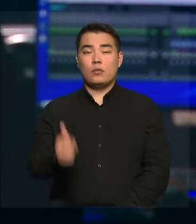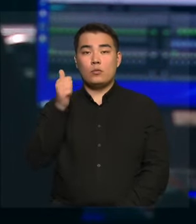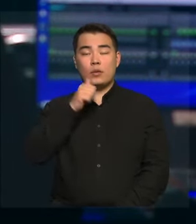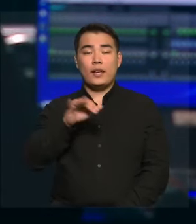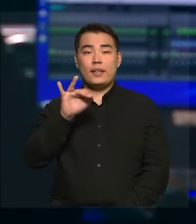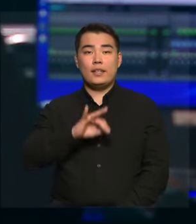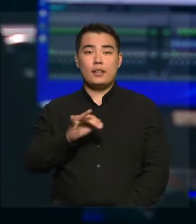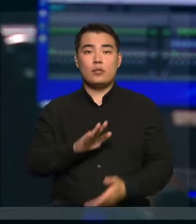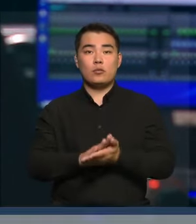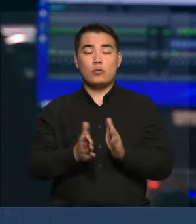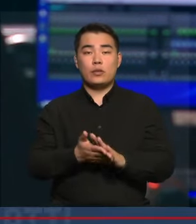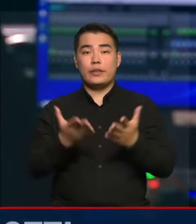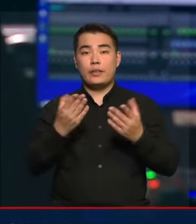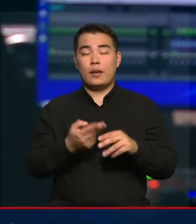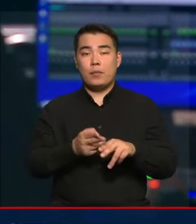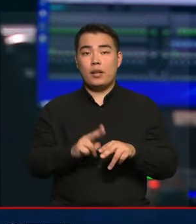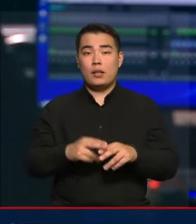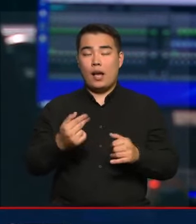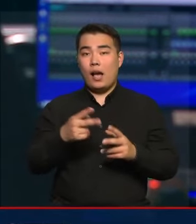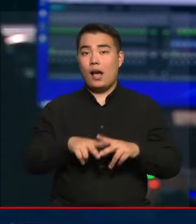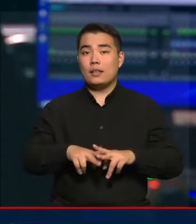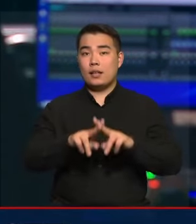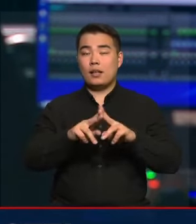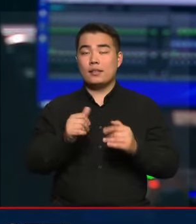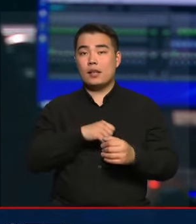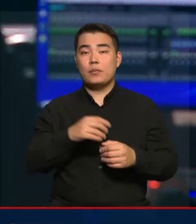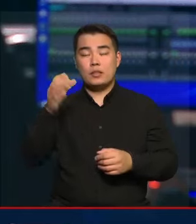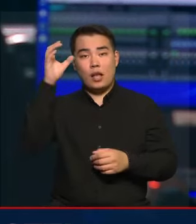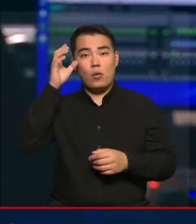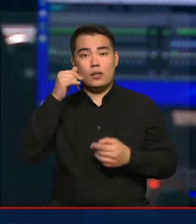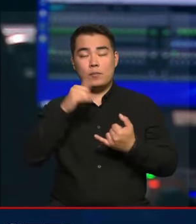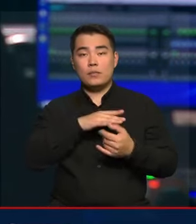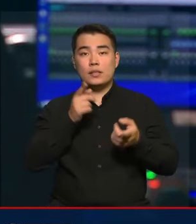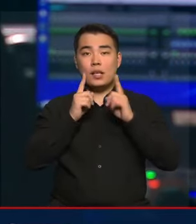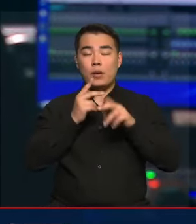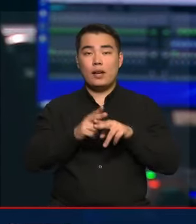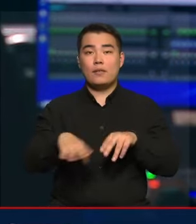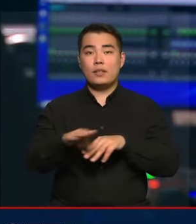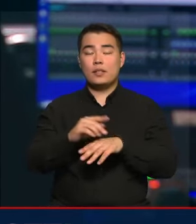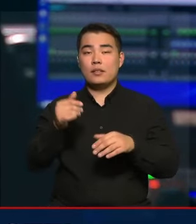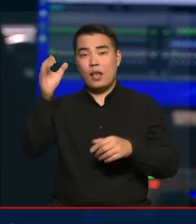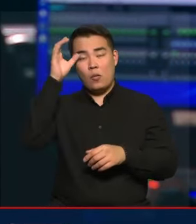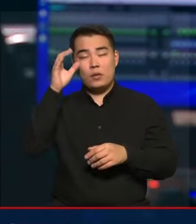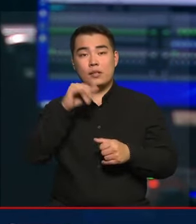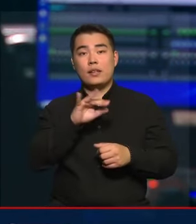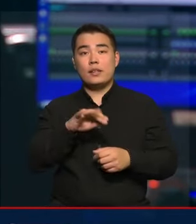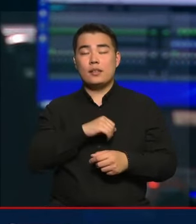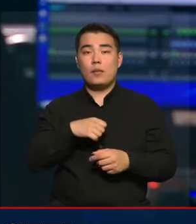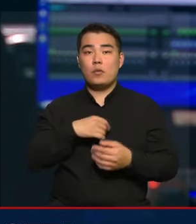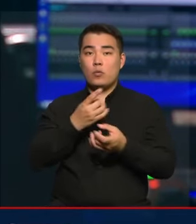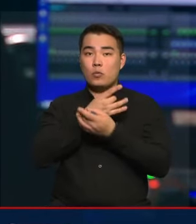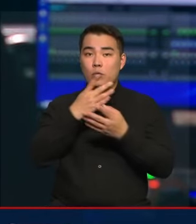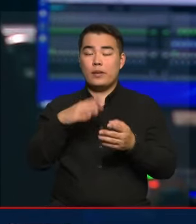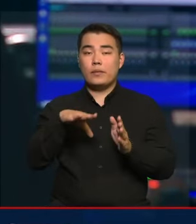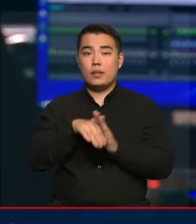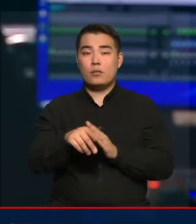Ертең рухани келісім күні. Осыған орай Астанада ғылыми конференция өтті. Оған белгілі ғалымдар, мәдениет қайраткерлері мен діни